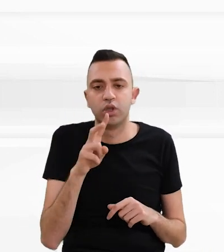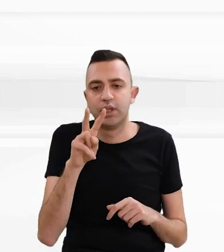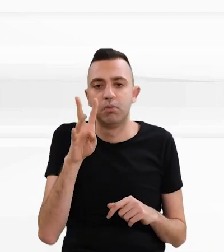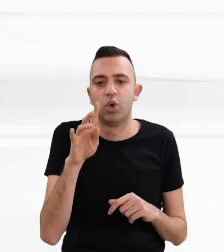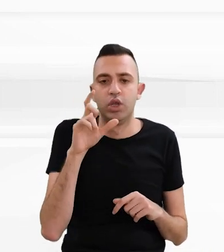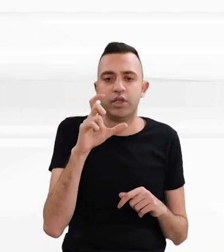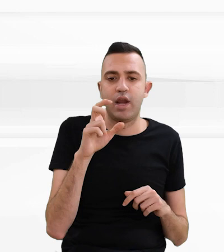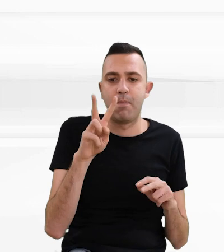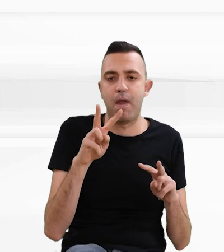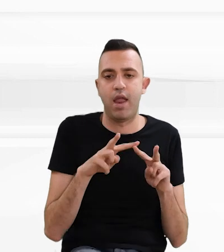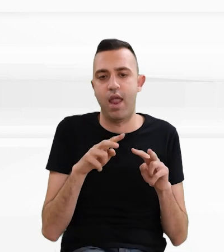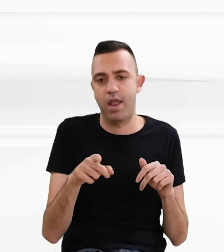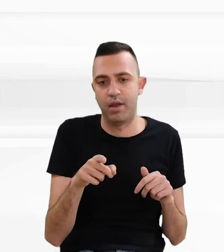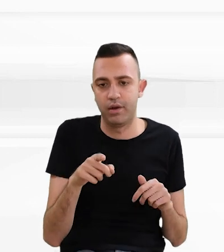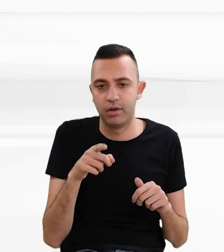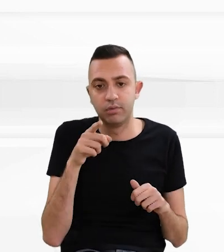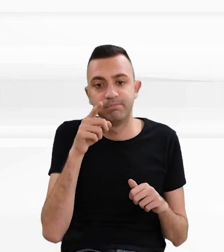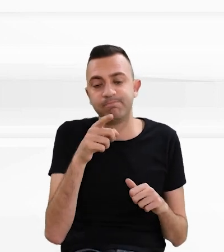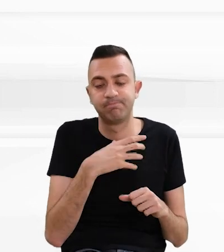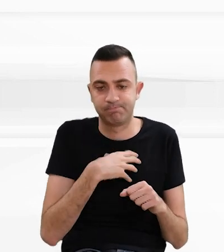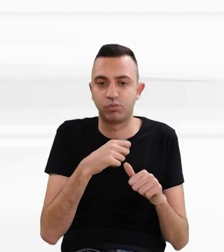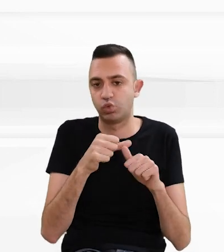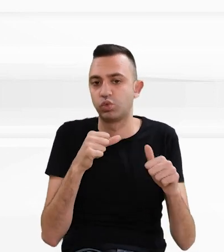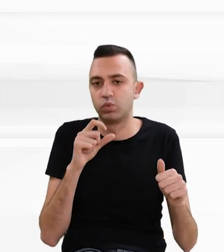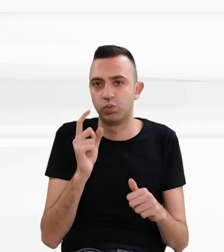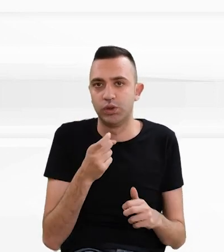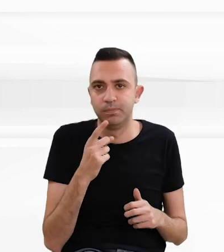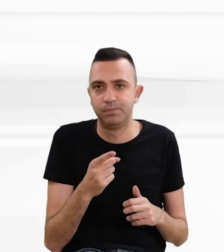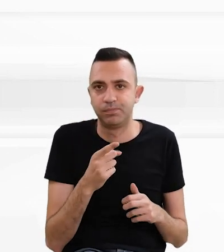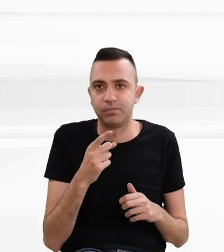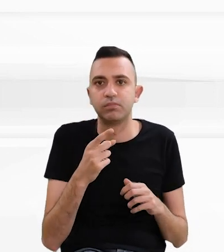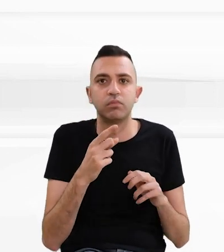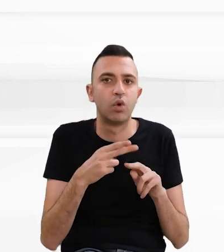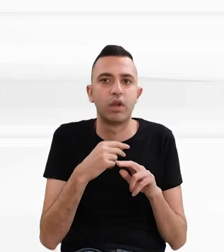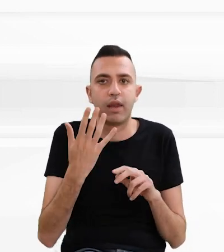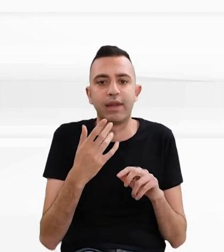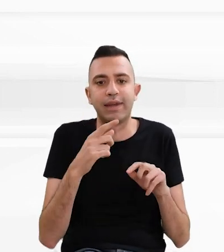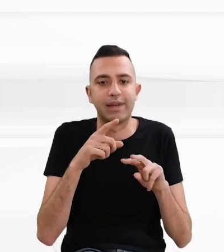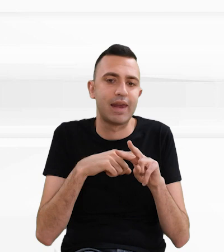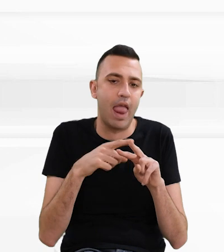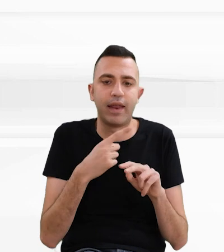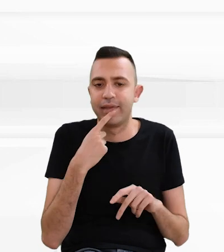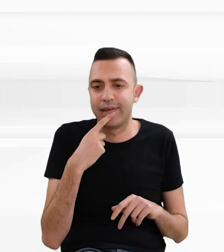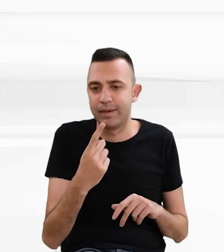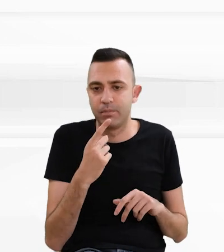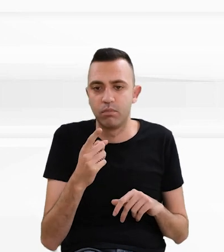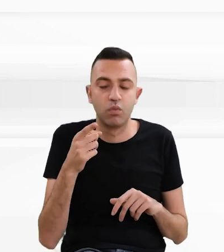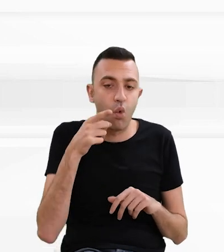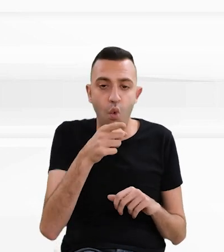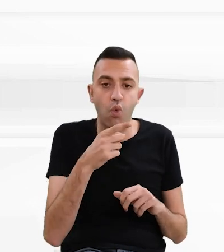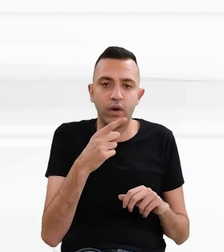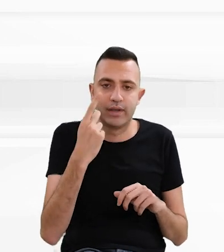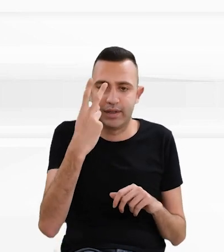24 santimetre imiş Ben Şuradaki uzunluğu bulayım burada Mesela gibi diyelim nasıl yapıyorduk 10'un